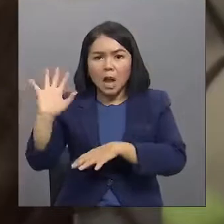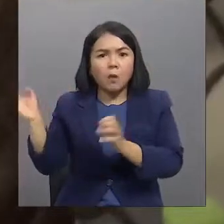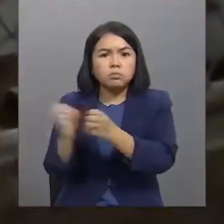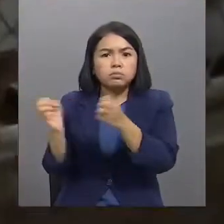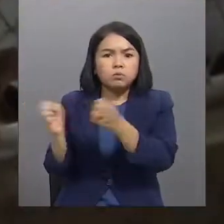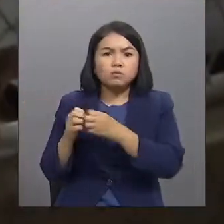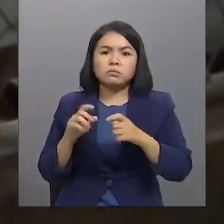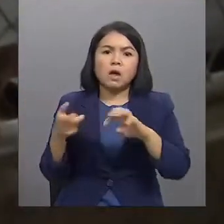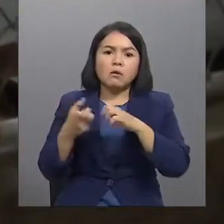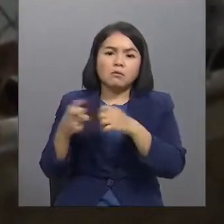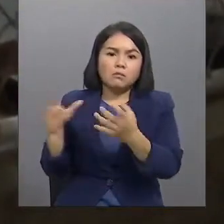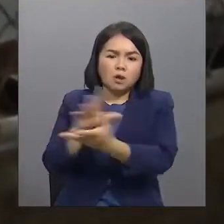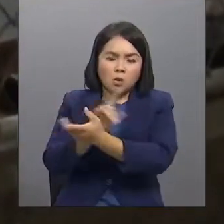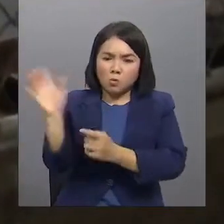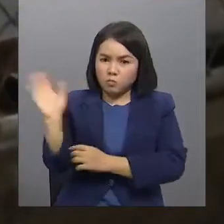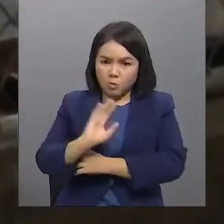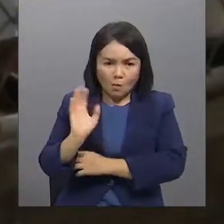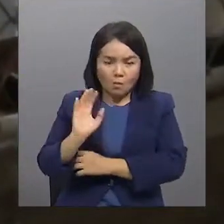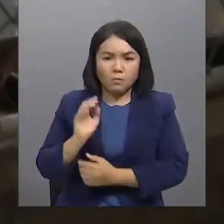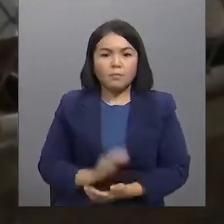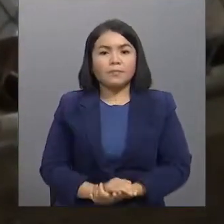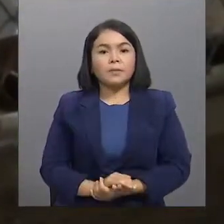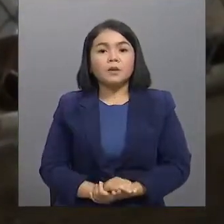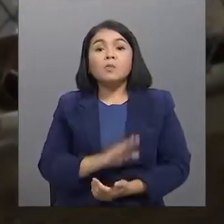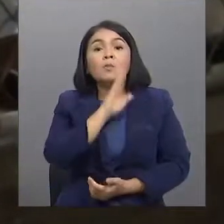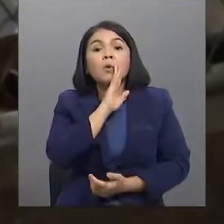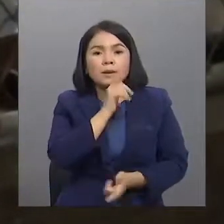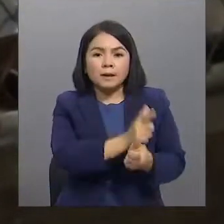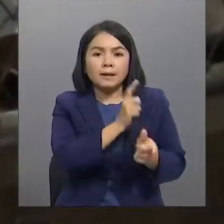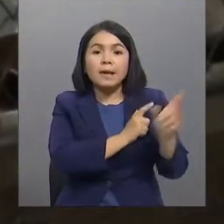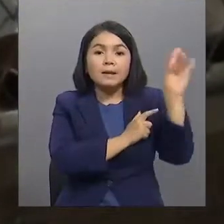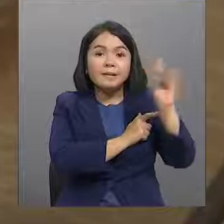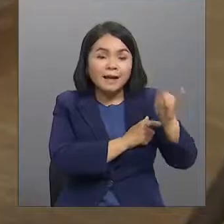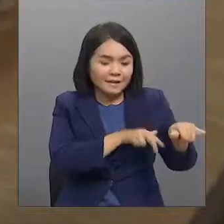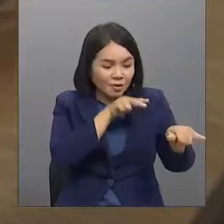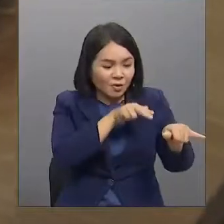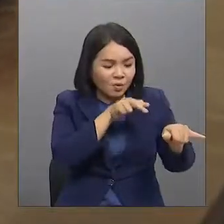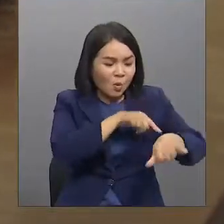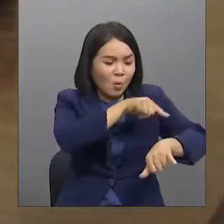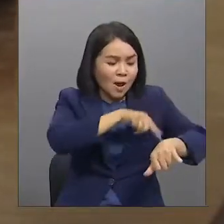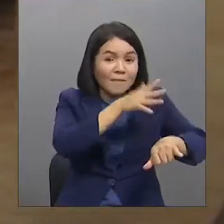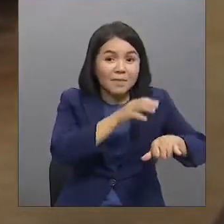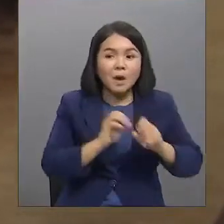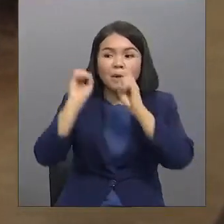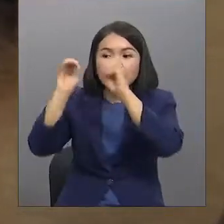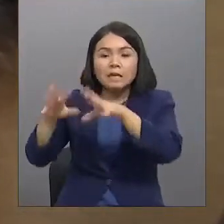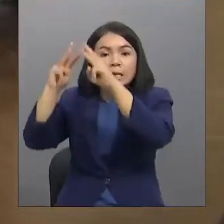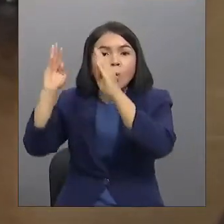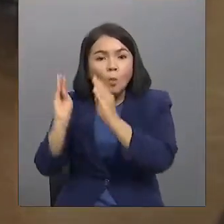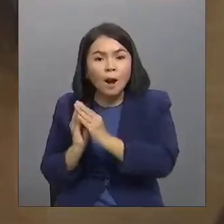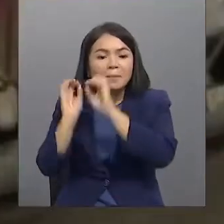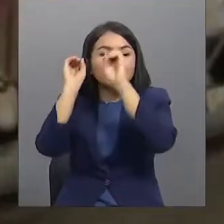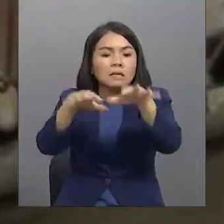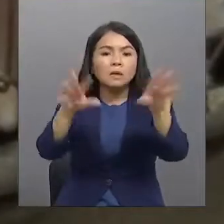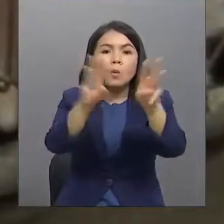คม ไม่มีเวลาที่จะดูแลเขาเนี่ยนะครับอย่าเอาไปปล่อยเลยครับท่านไปปล่อยวัดนะครับท่านไปปล่อยในที่สาธาร